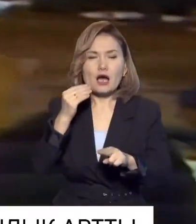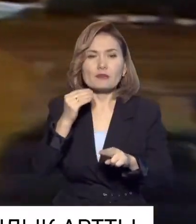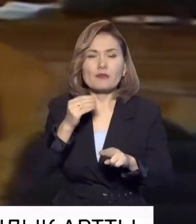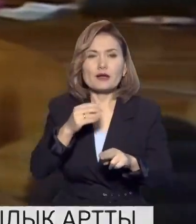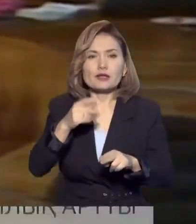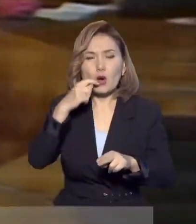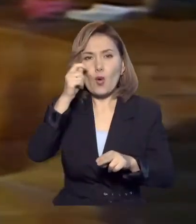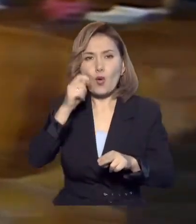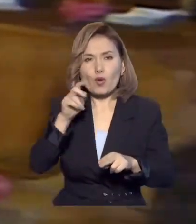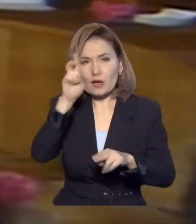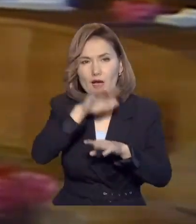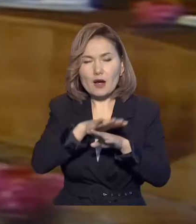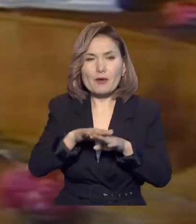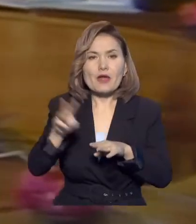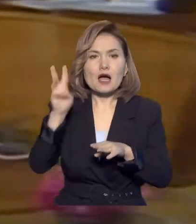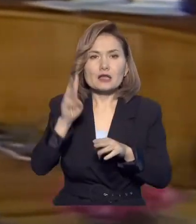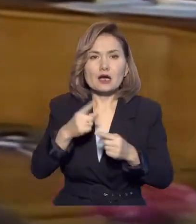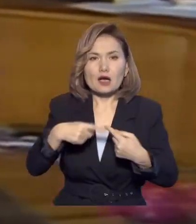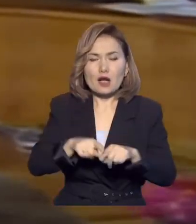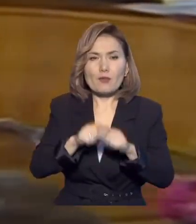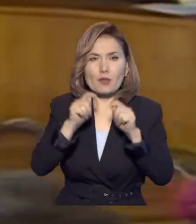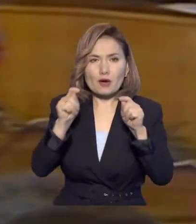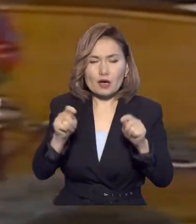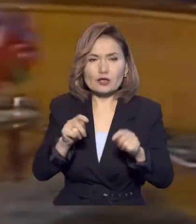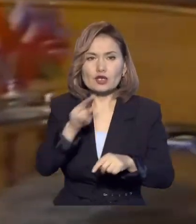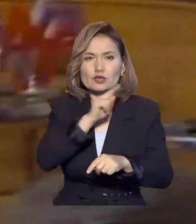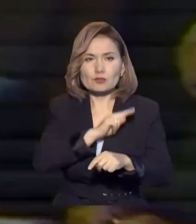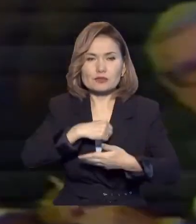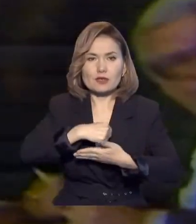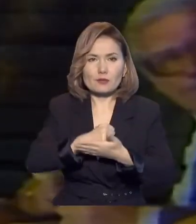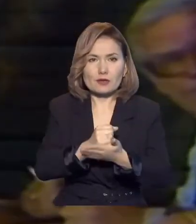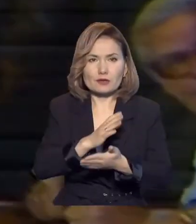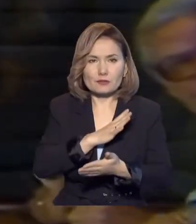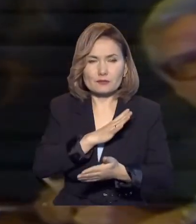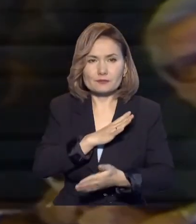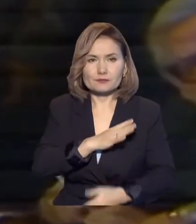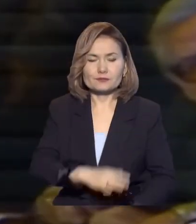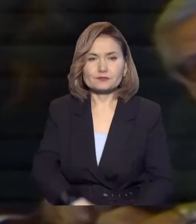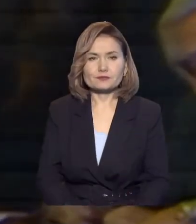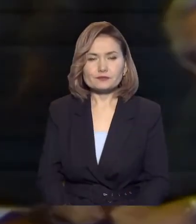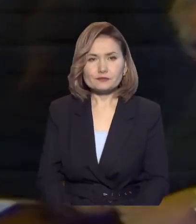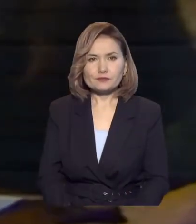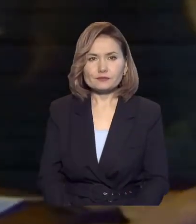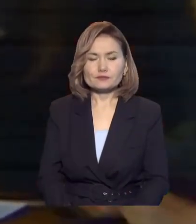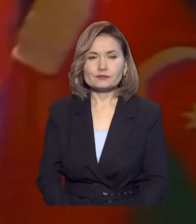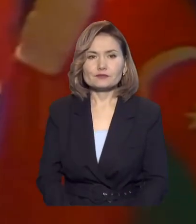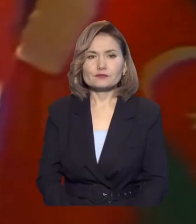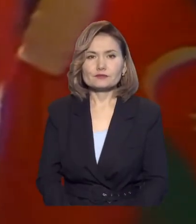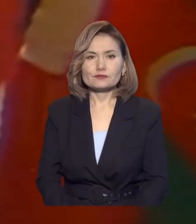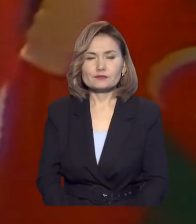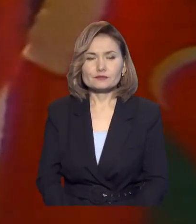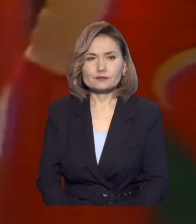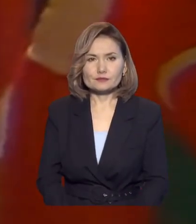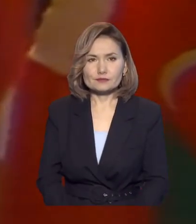Киевте дипломатиялық өкілдік ашу жұмыстары соңғы мәрте пысықталды. Раушан Сайлауқызы, Дарын Сағитов, Қазақстан ұлттық телеарнасы.